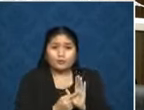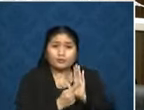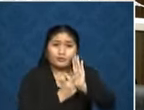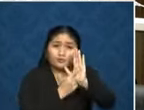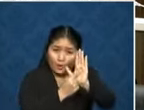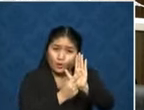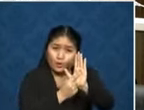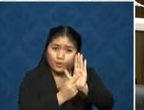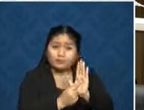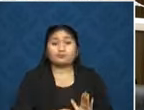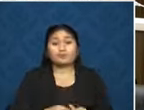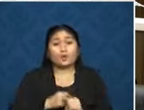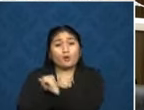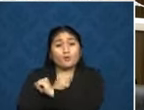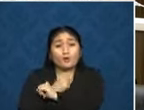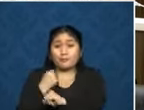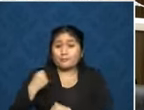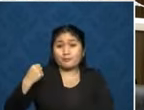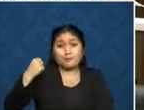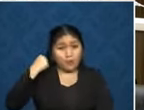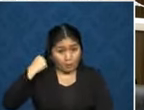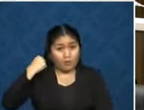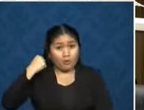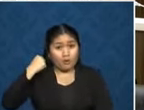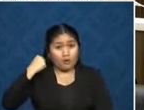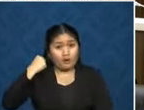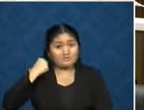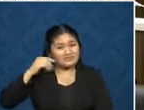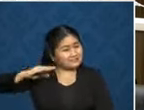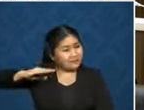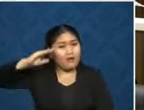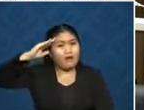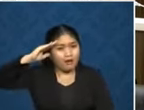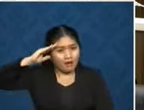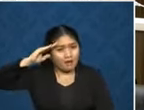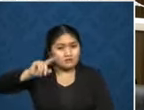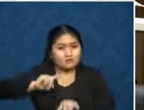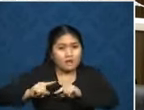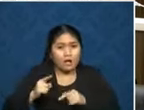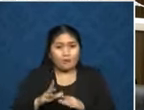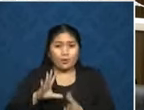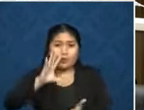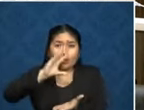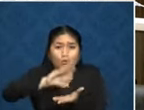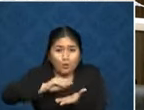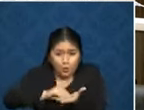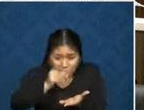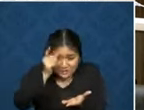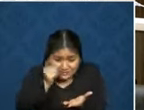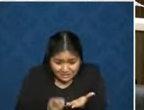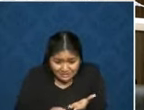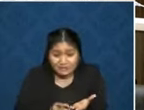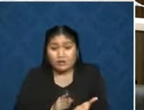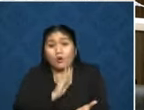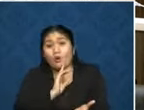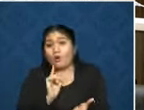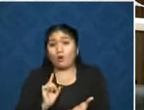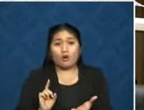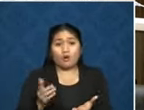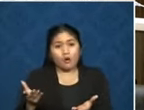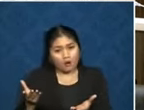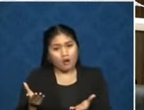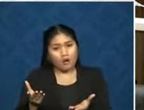รื่องความปลอดภัยของความมั่นคงในเรื่องของทหารในเรื่องของข้อมูลข้อเท็จจริงเพราะเนื่องจากหลัก